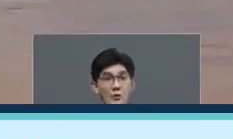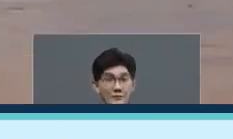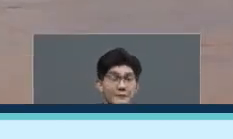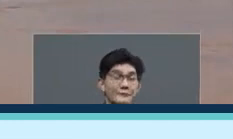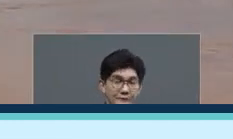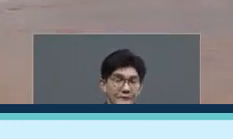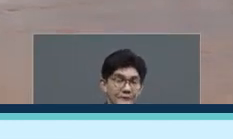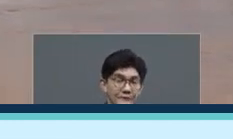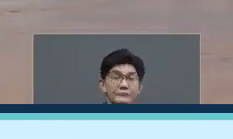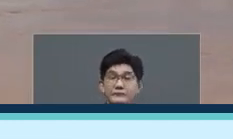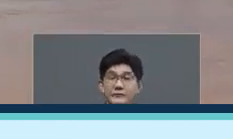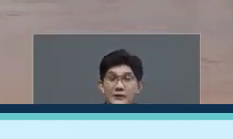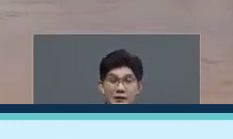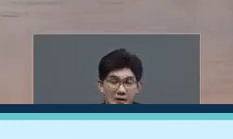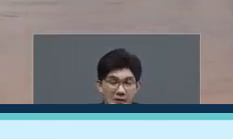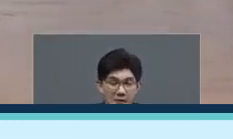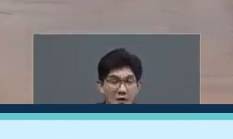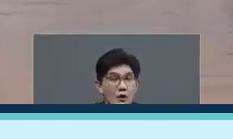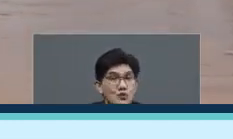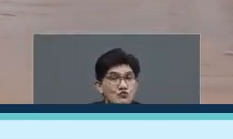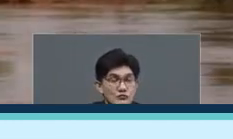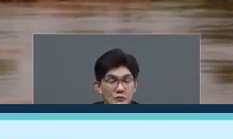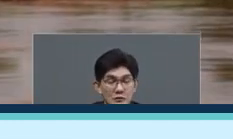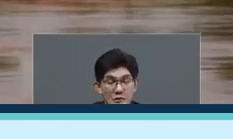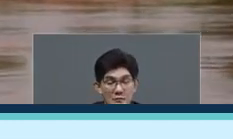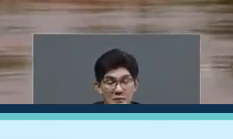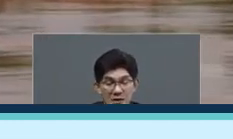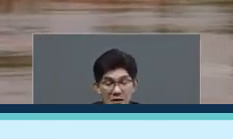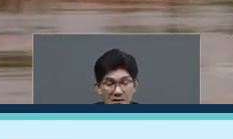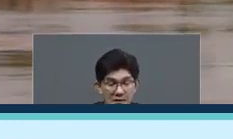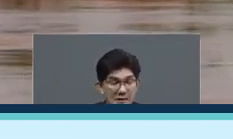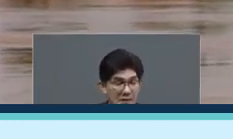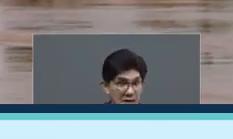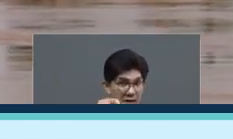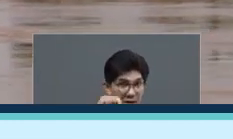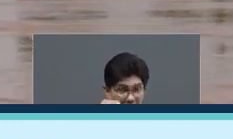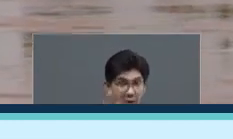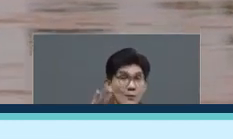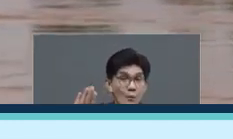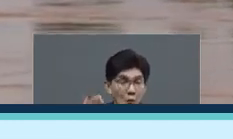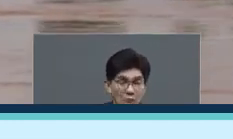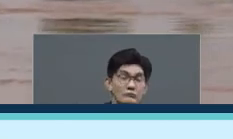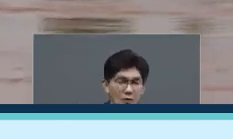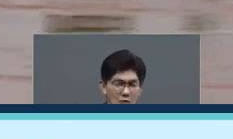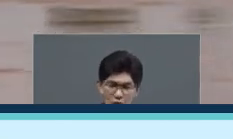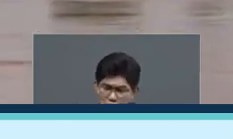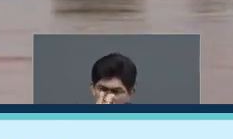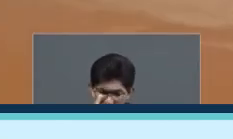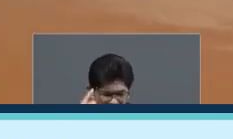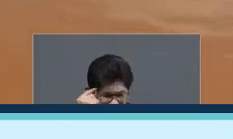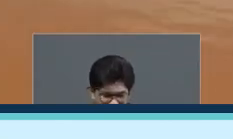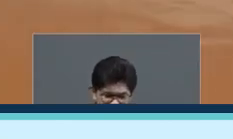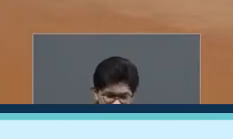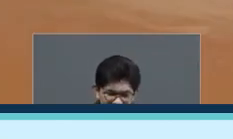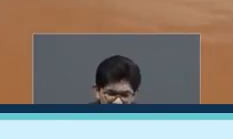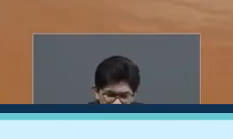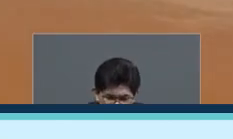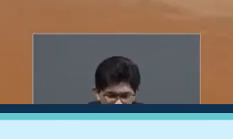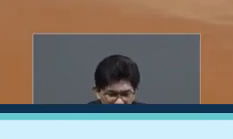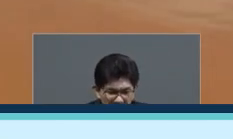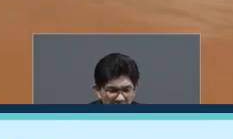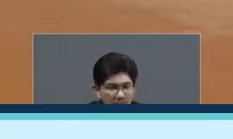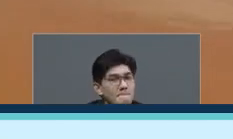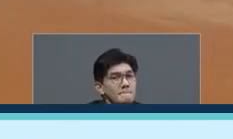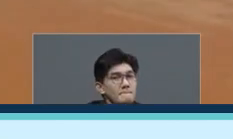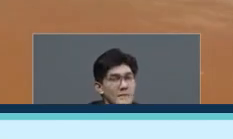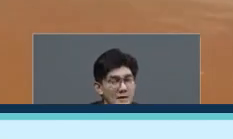รองรับในปริมาณน้ำในชุดใหม่ในส่วนนั้น ทั้งนี้สทช.ยังให้ข้อแนะนำกับกรมชลประทานเกี่ยวกับ